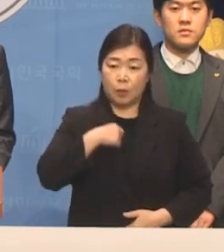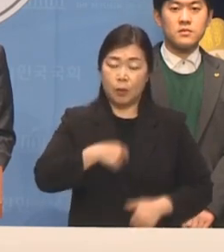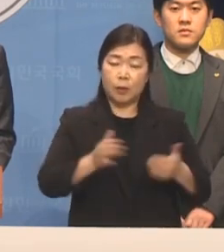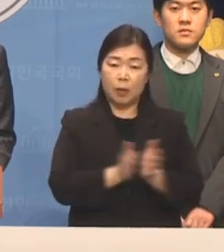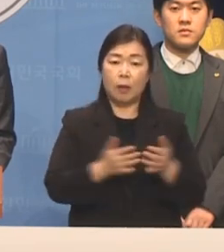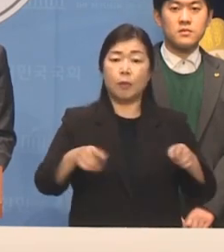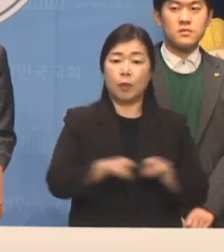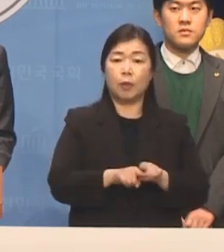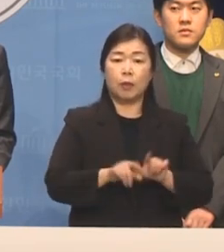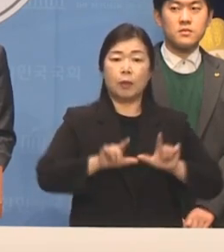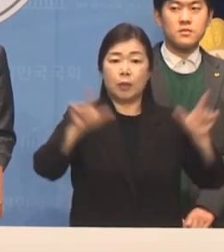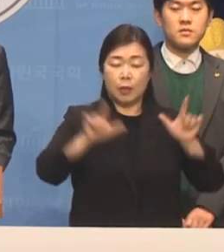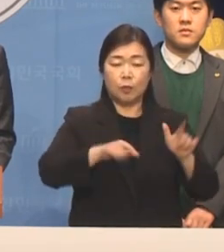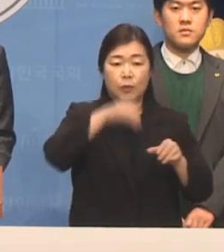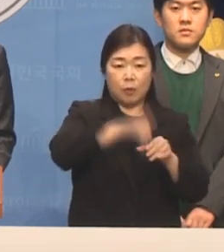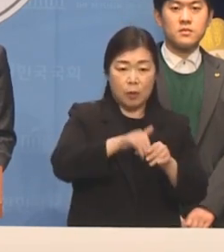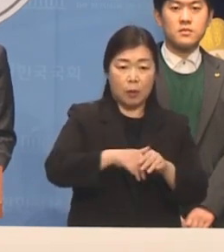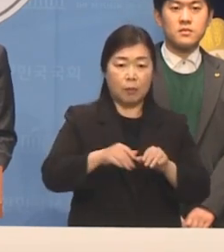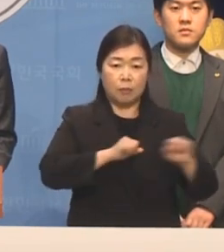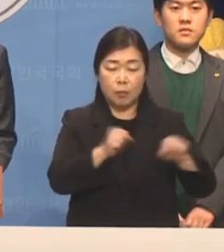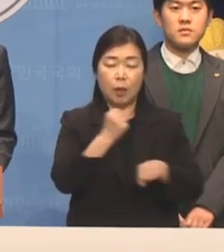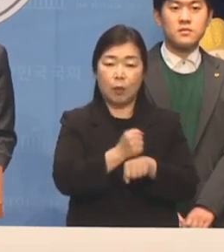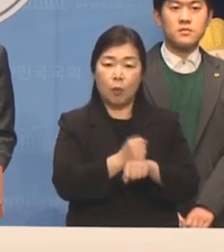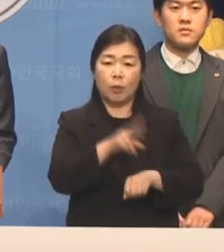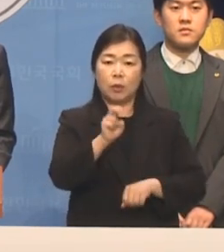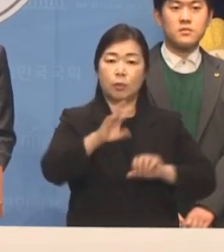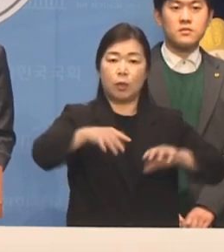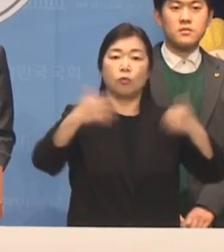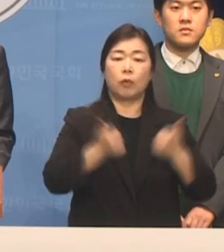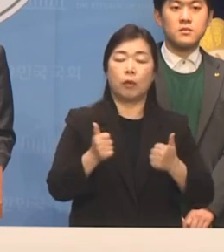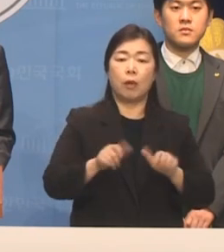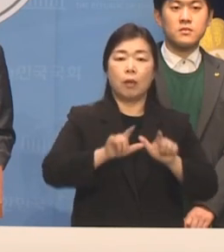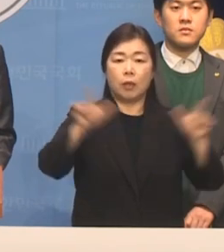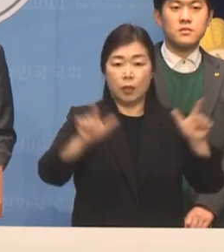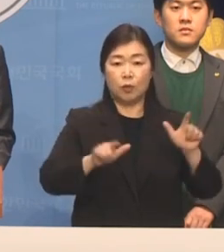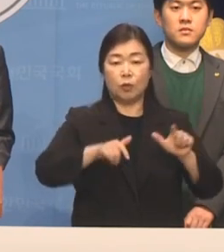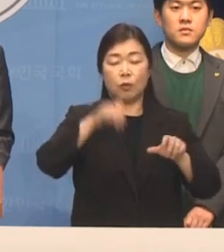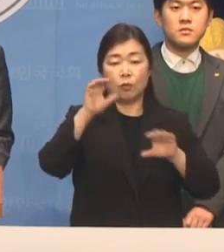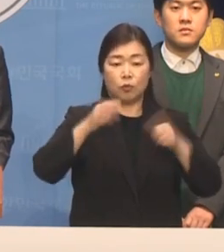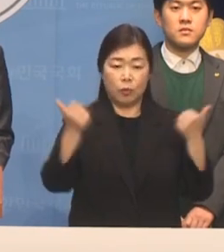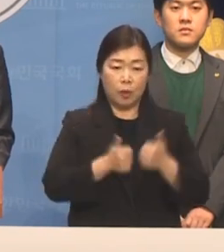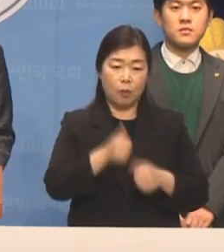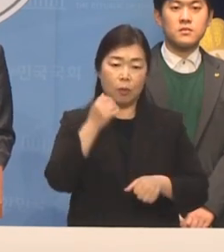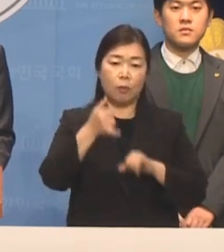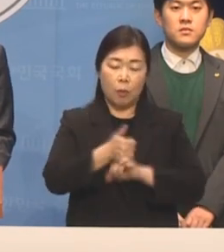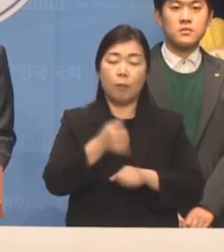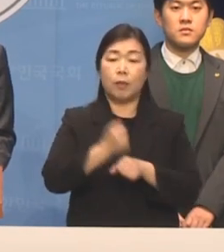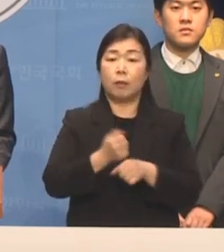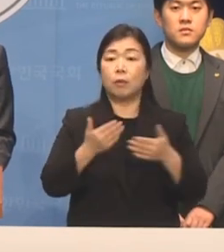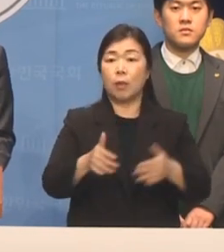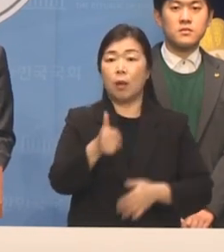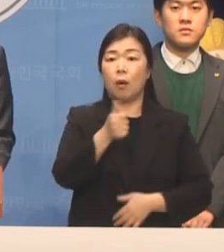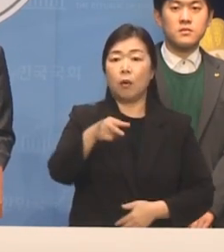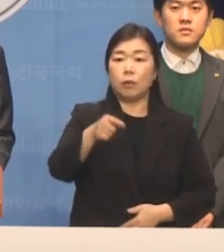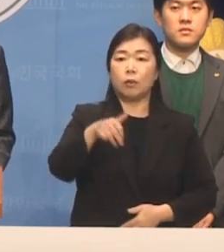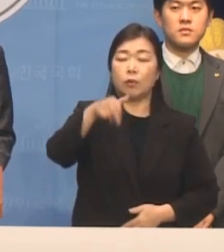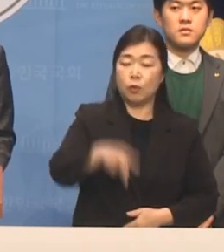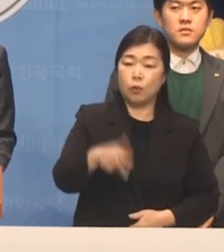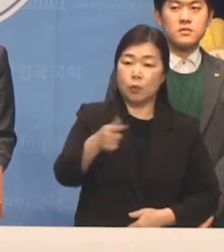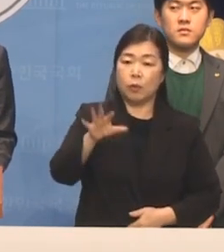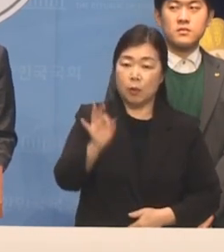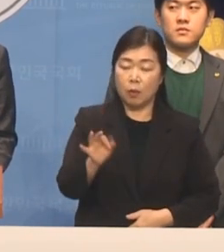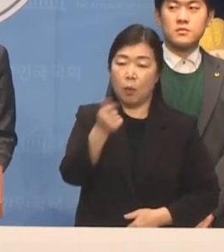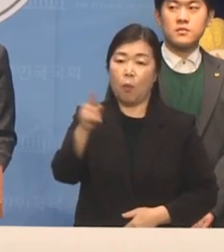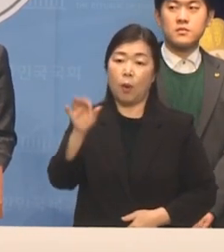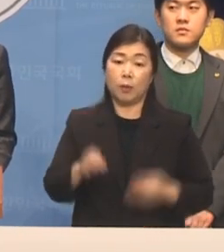총선을 기후총선으로 만들고 22대 국회를 기후국회로 반드시 만들겠습니다. 허승규, 정유현,